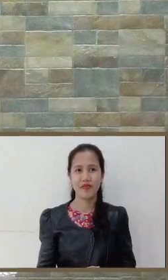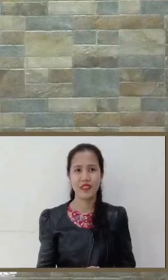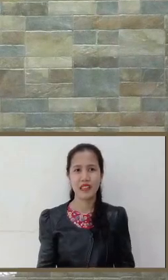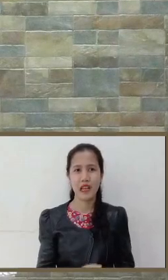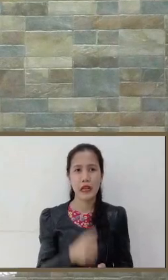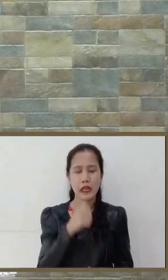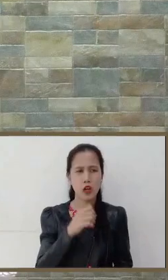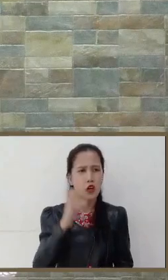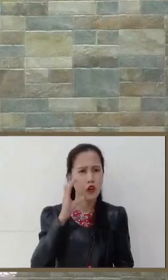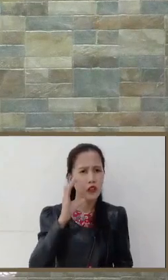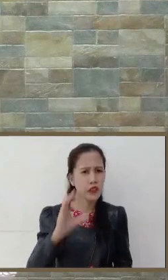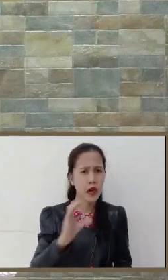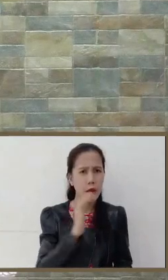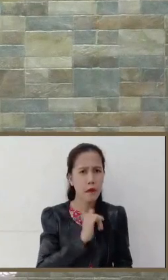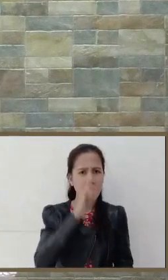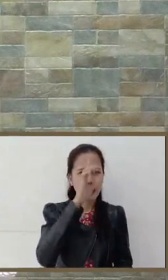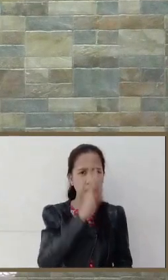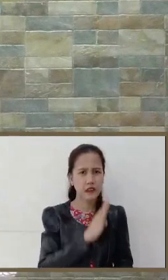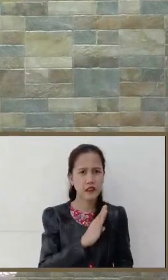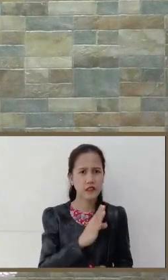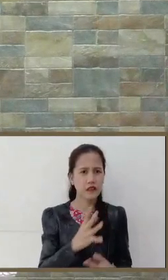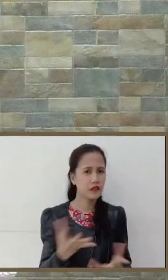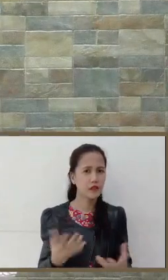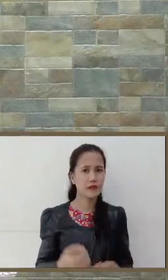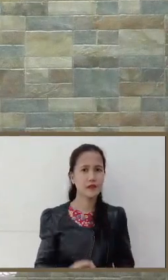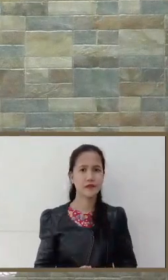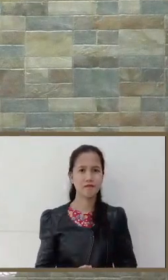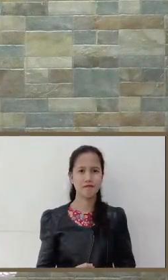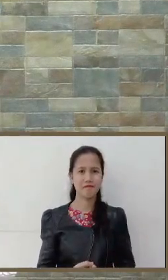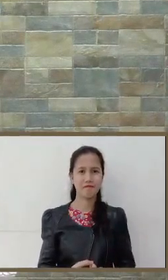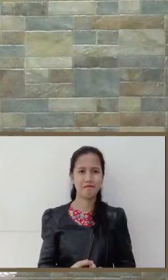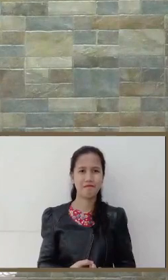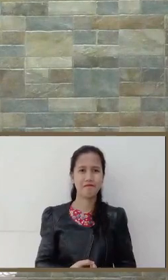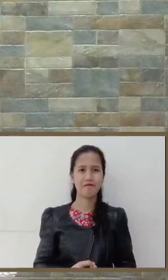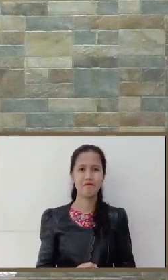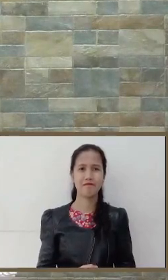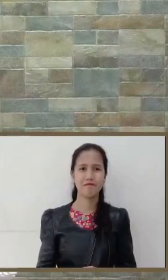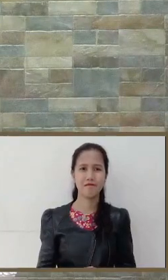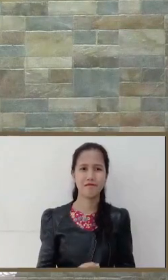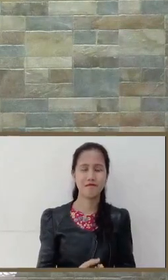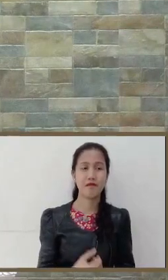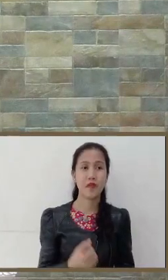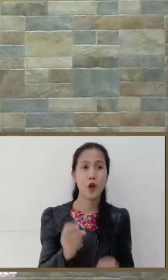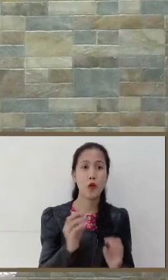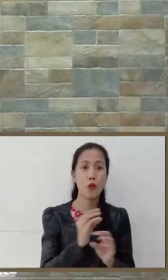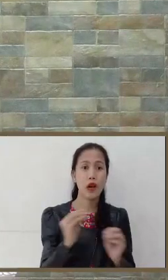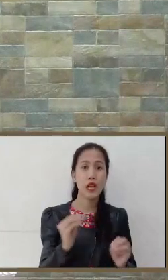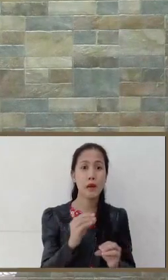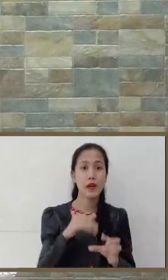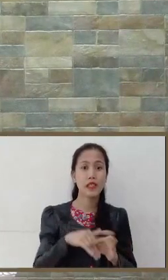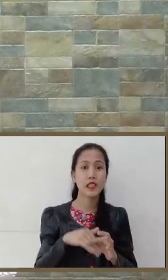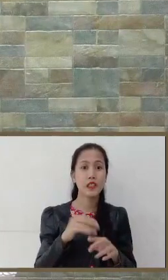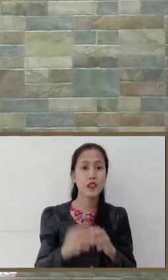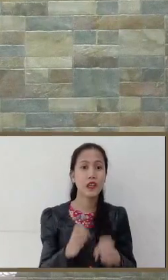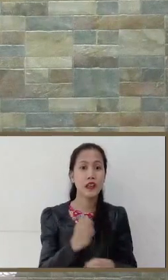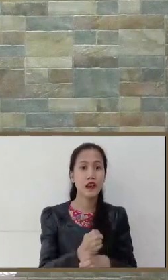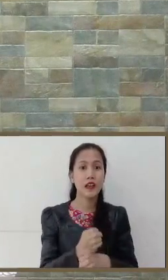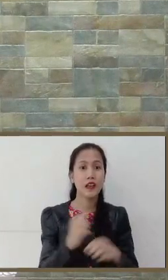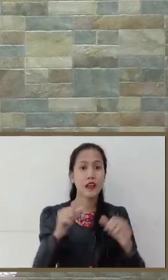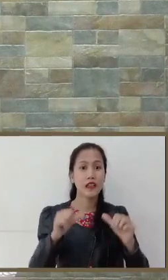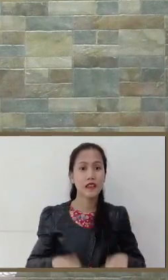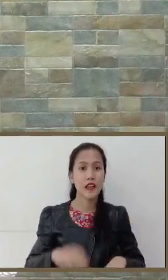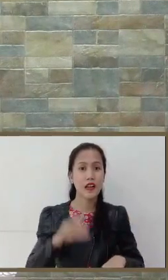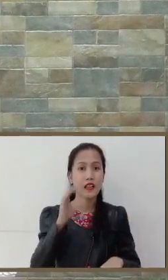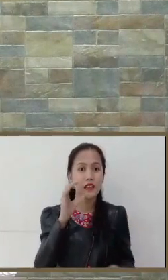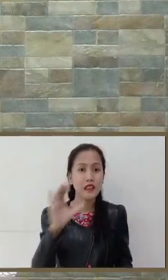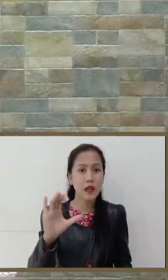Hindi ako kinukondem ng Diyos. Kinukorek lang ako ng Diyos. Huwag mo ako kukondem. Mga kapatid, walang sino man sa ibabaw ng lupang ito ang pwede magkondem sa